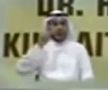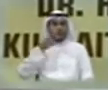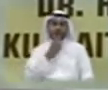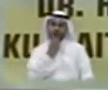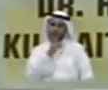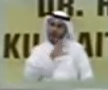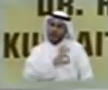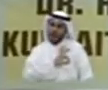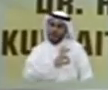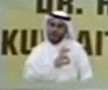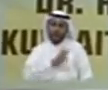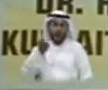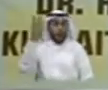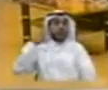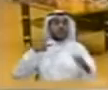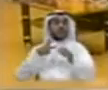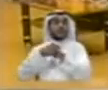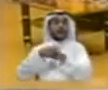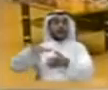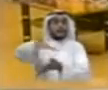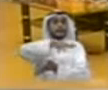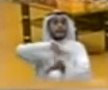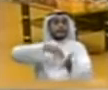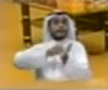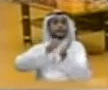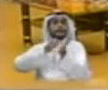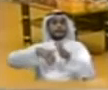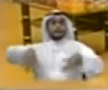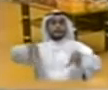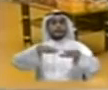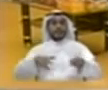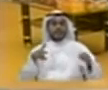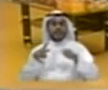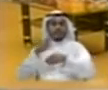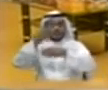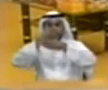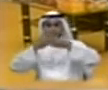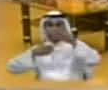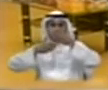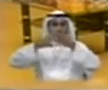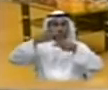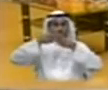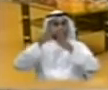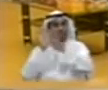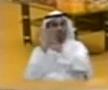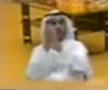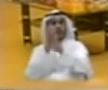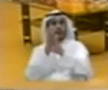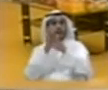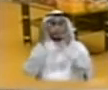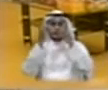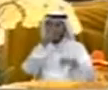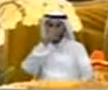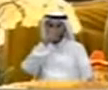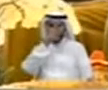الصباح التي افتتحت في عام 2009، ويأتي بناء هذه القرية بتمويل كويتي بعد